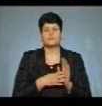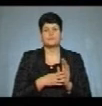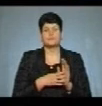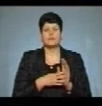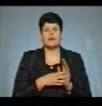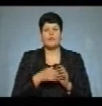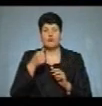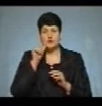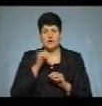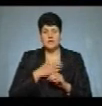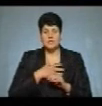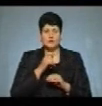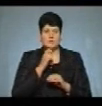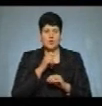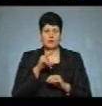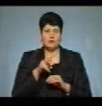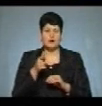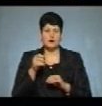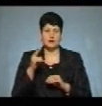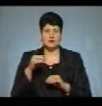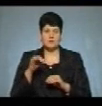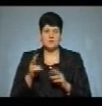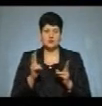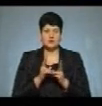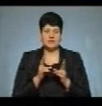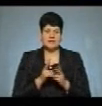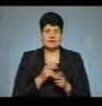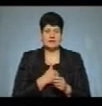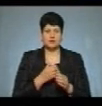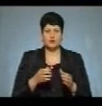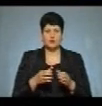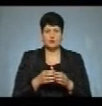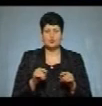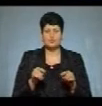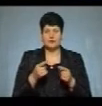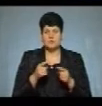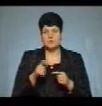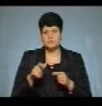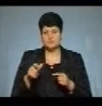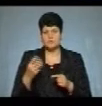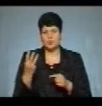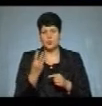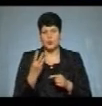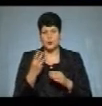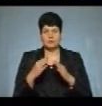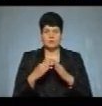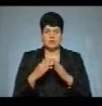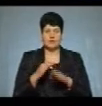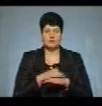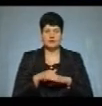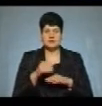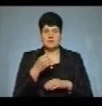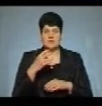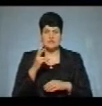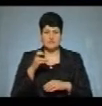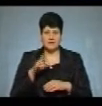Зазначу, вчора наша кореспондентка Любов Гадомська зустрічалася з ініціативною групою, яку створили мешканці трьох будинків на вулиці 15